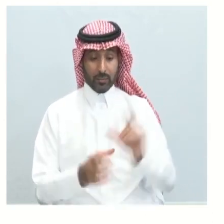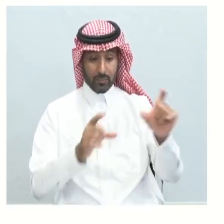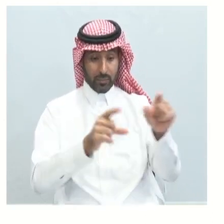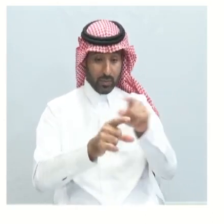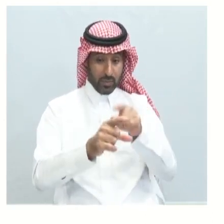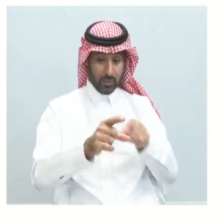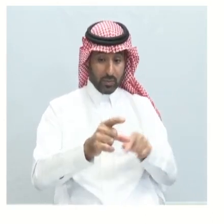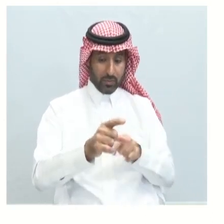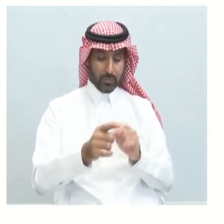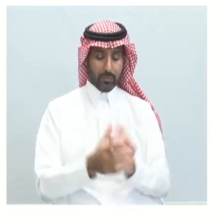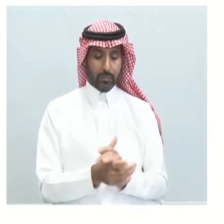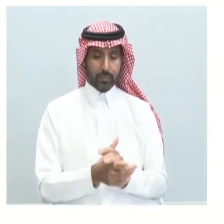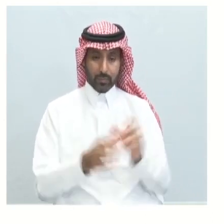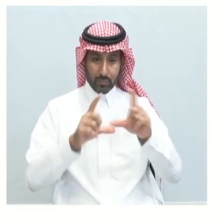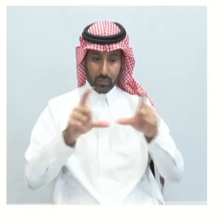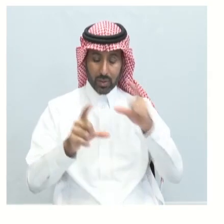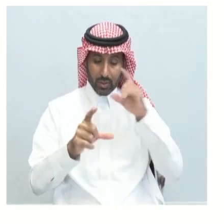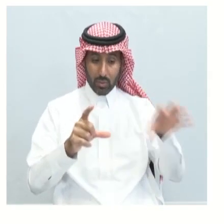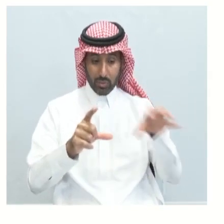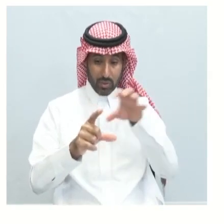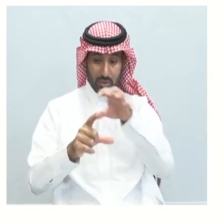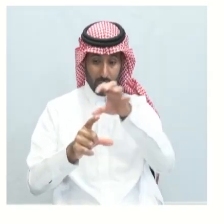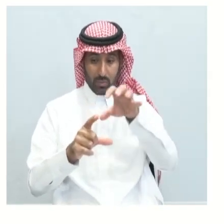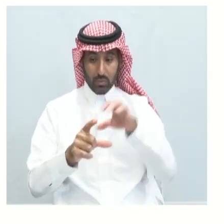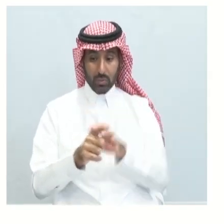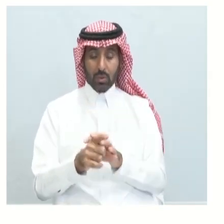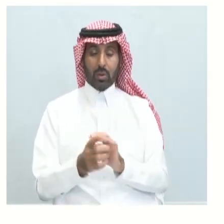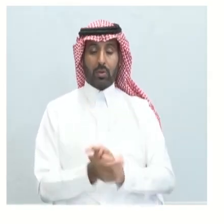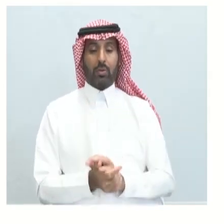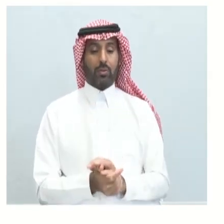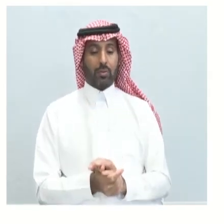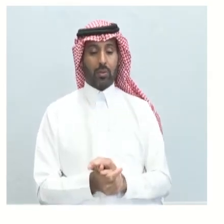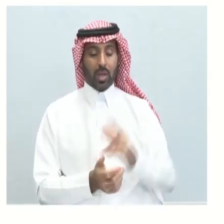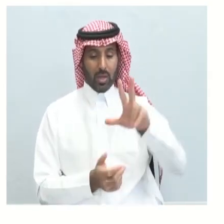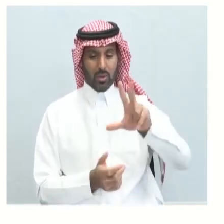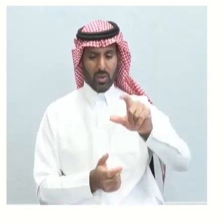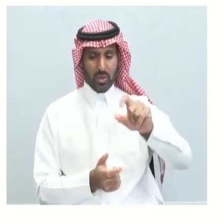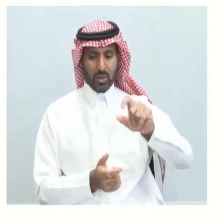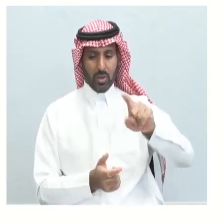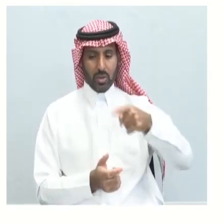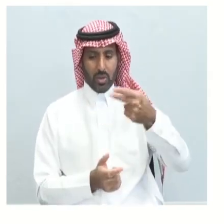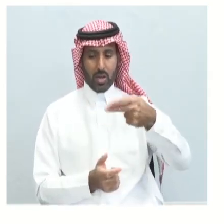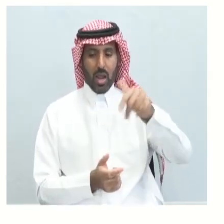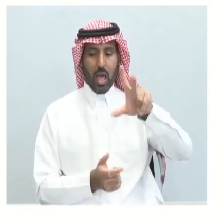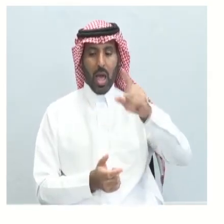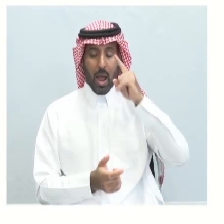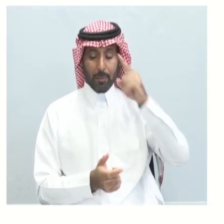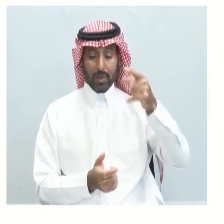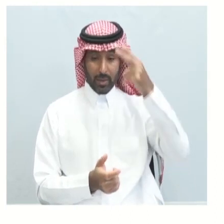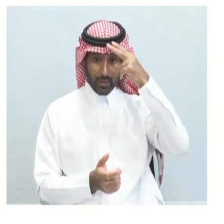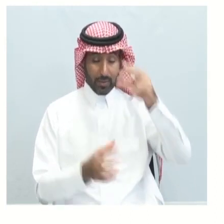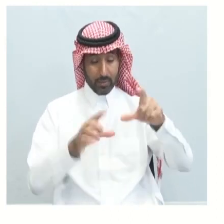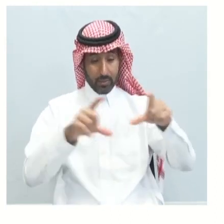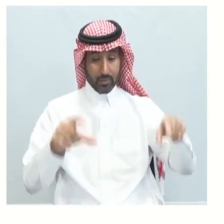عمليه او توزيع الرف العربي او عمليه توضيح على الخريطه المملكه ما بين الرف